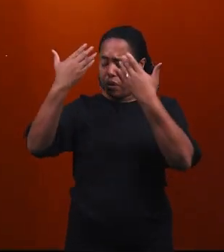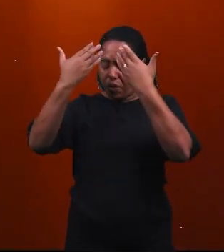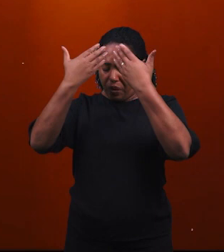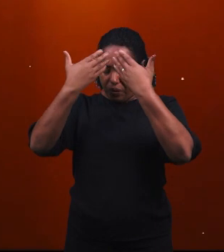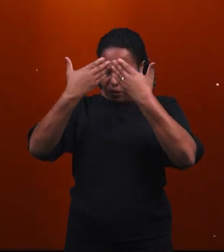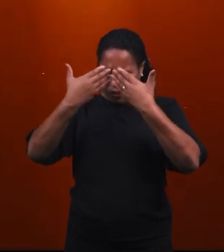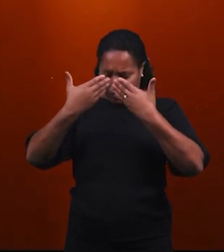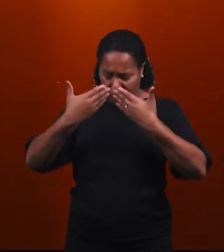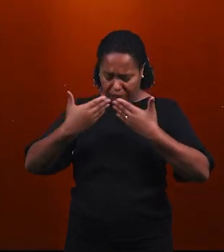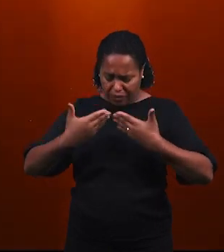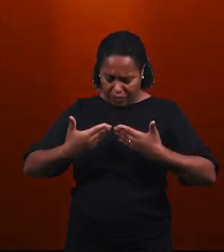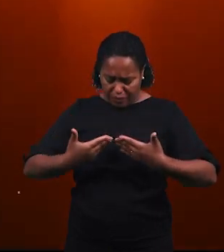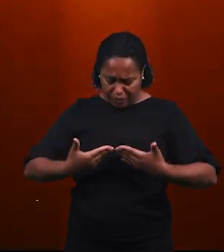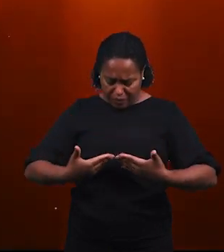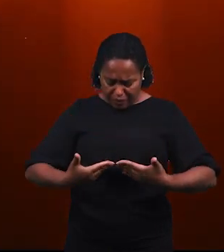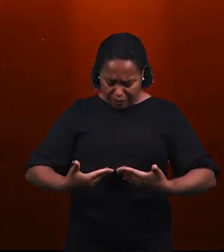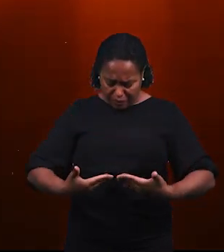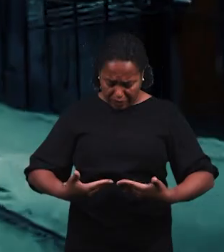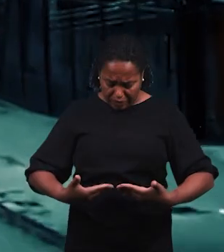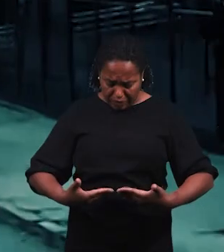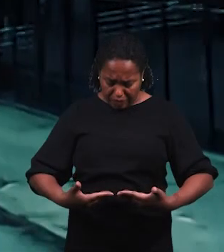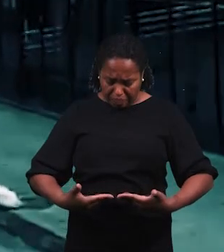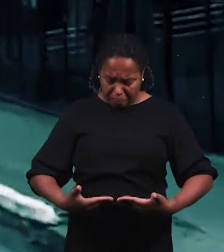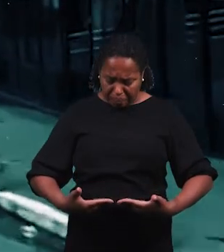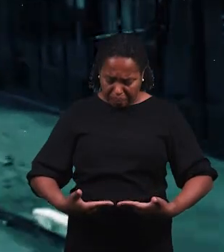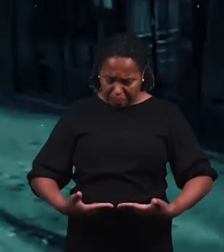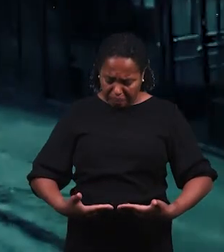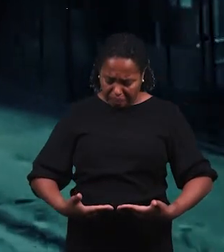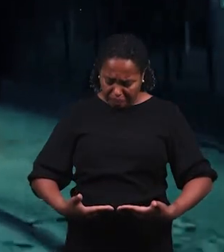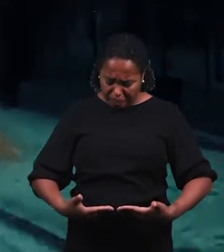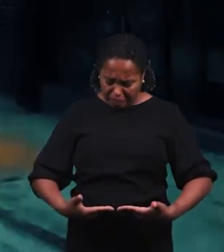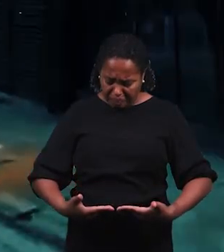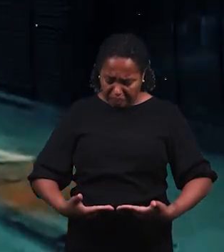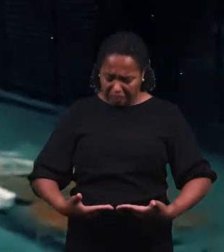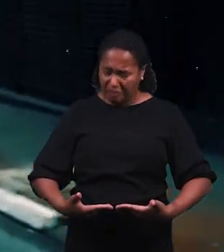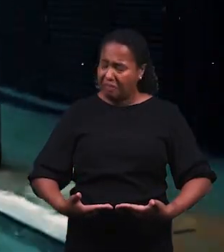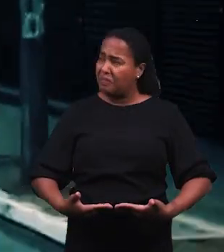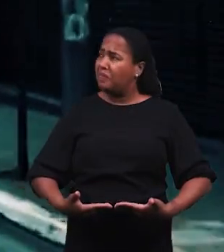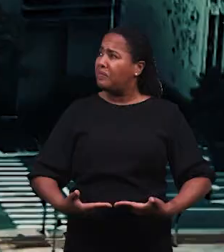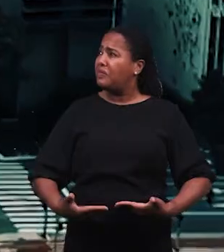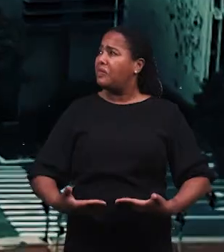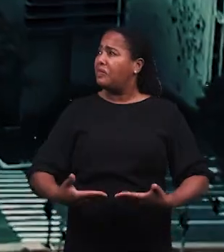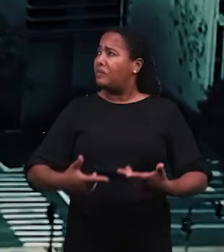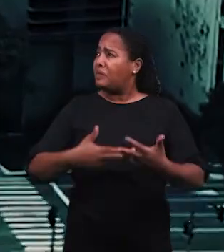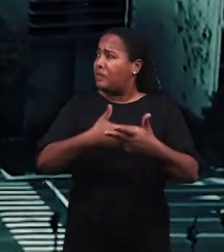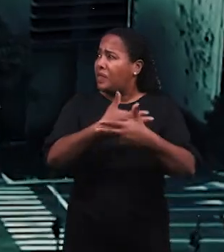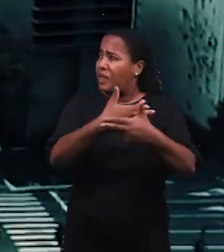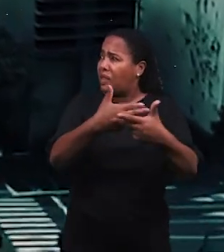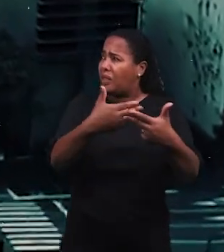Такой, таким, каким я есть, больше ничего не ожидая,